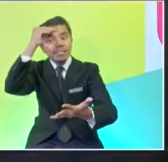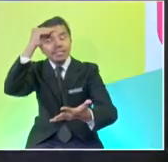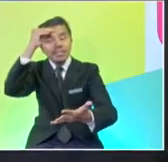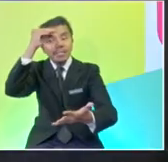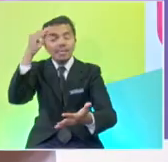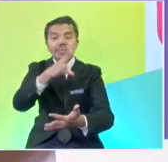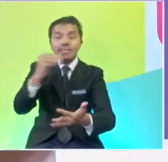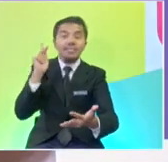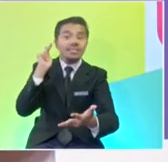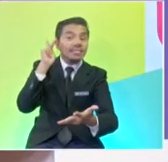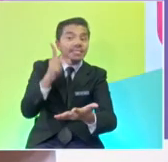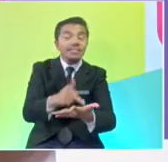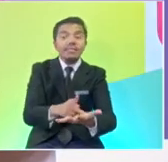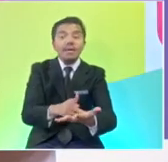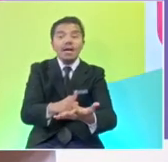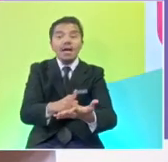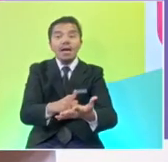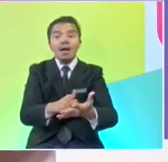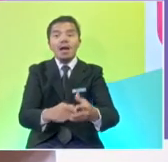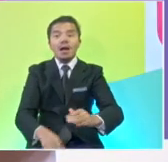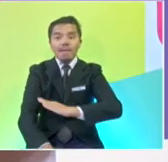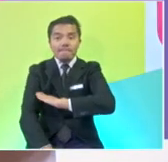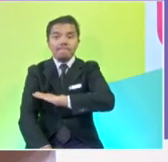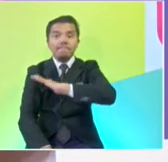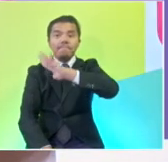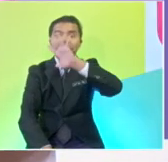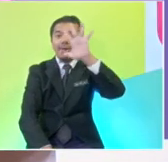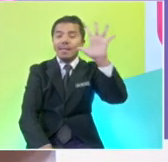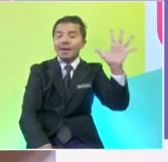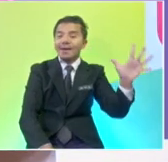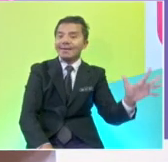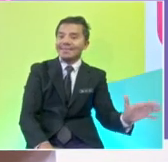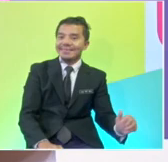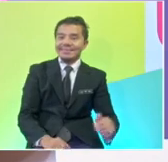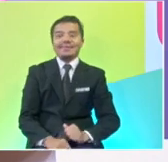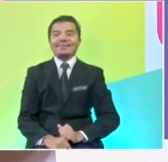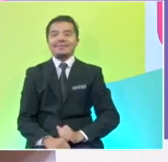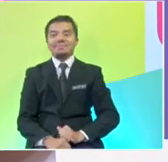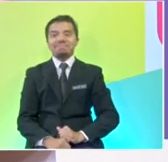belajar untuk menghasilkan Pelangi dengan kreatif